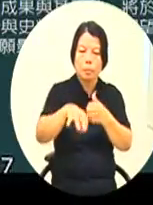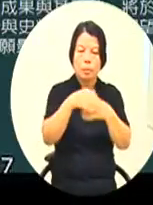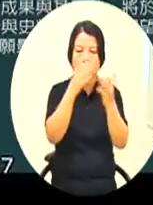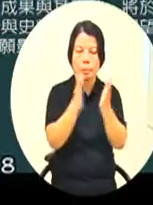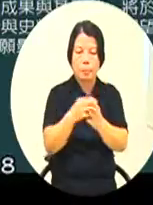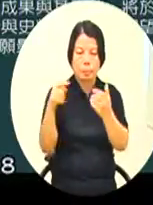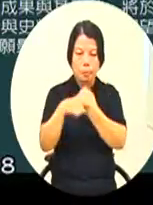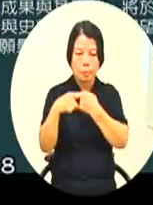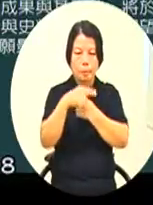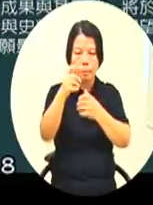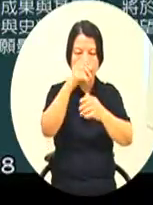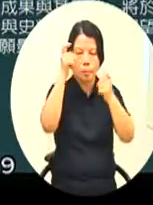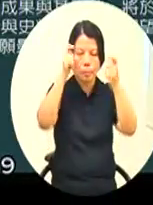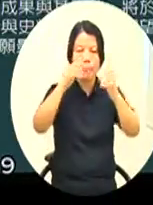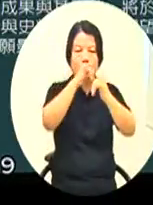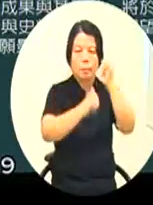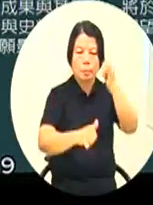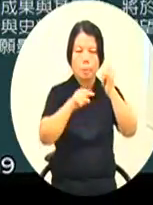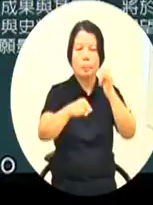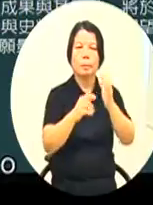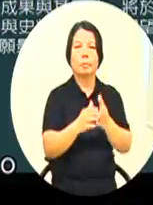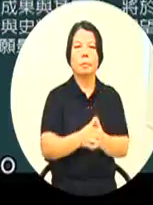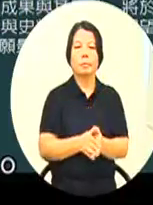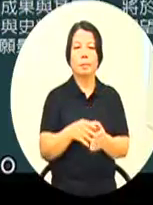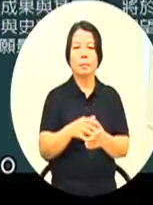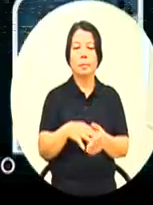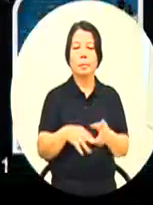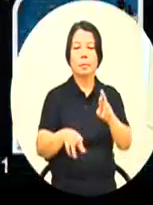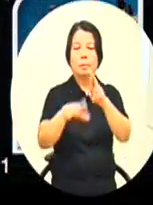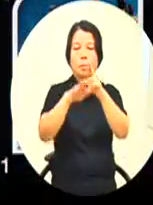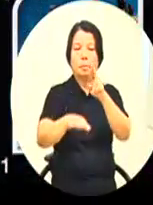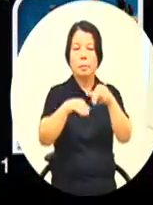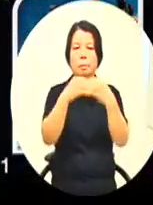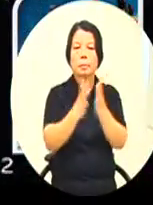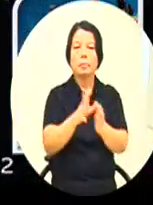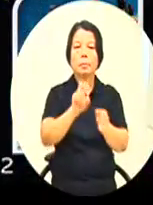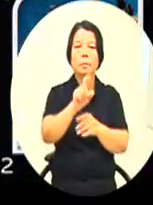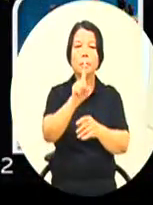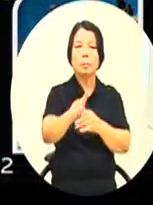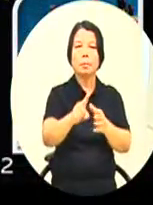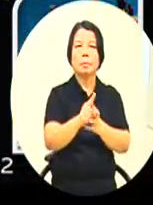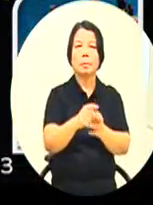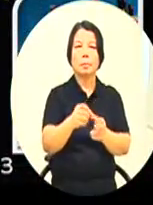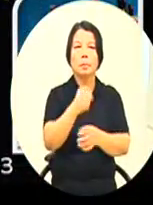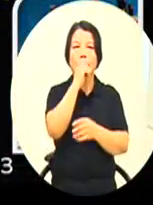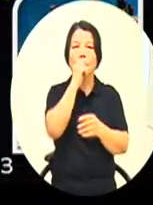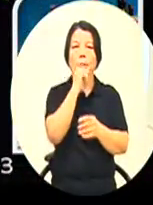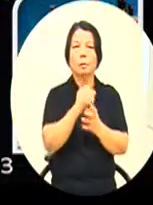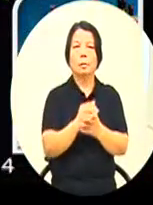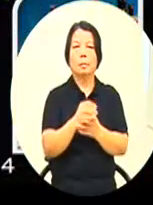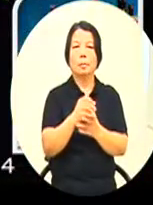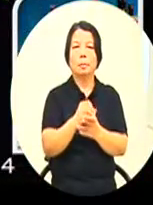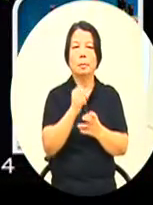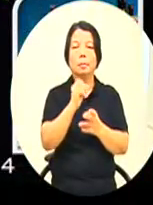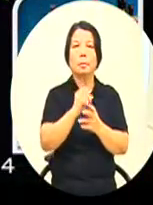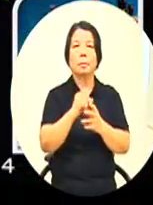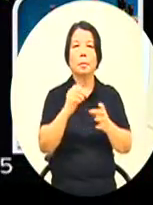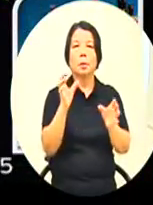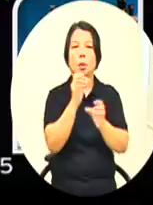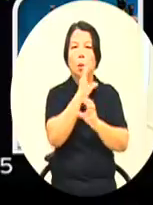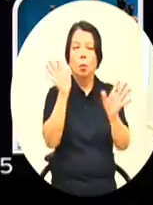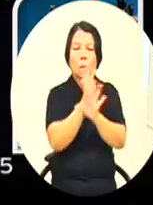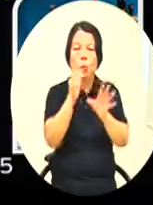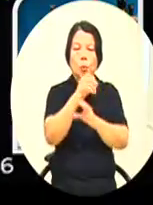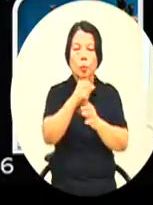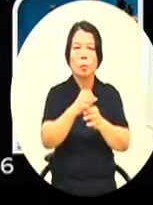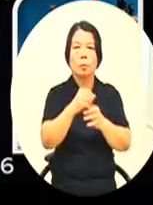究哦。那另外呢在年底也会进行第21届的金爵奖，这个金爵奖今年会在冈山文化中心